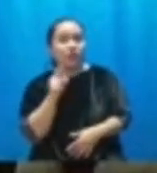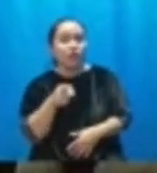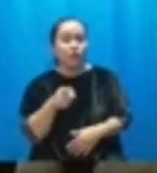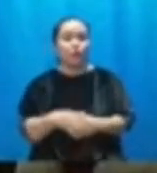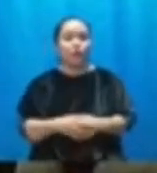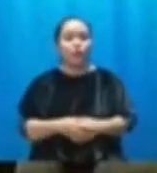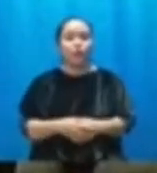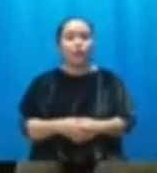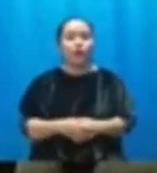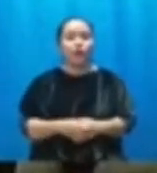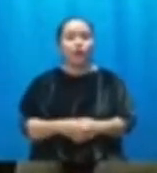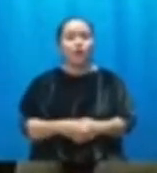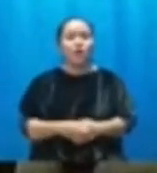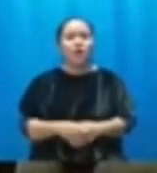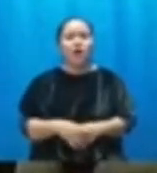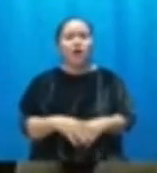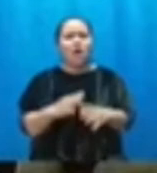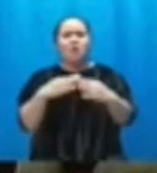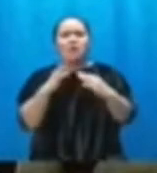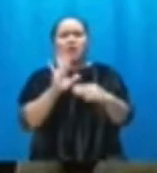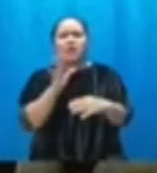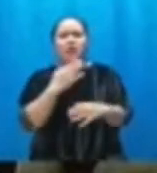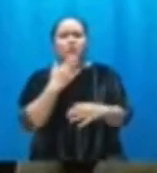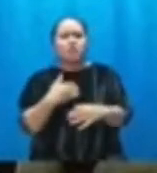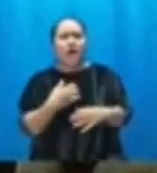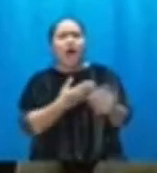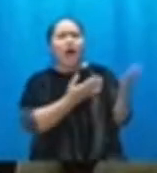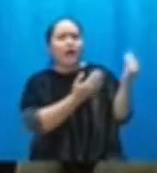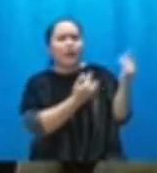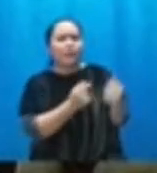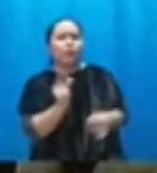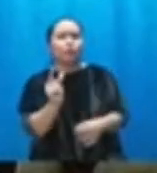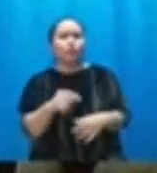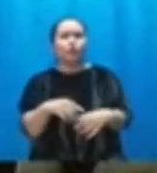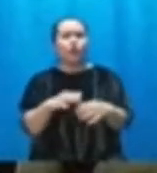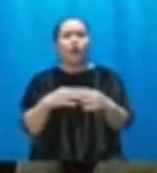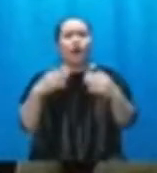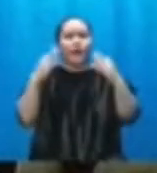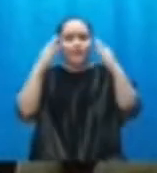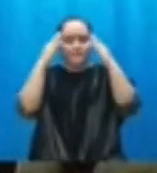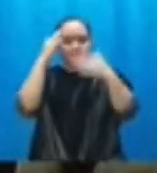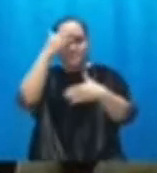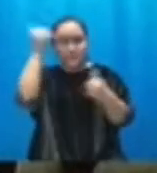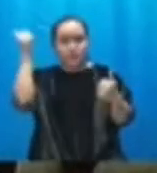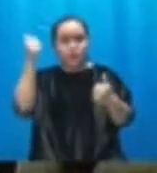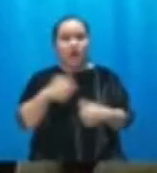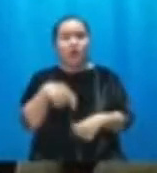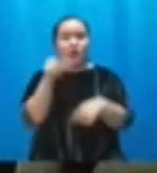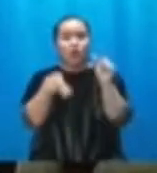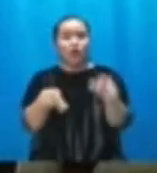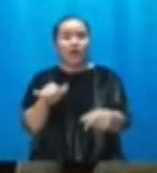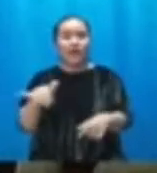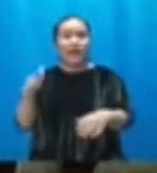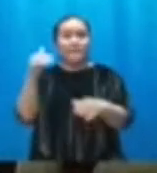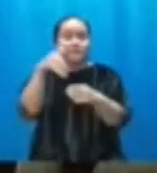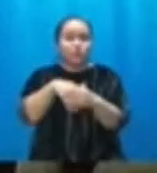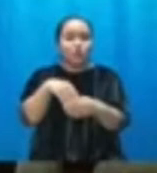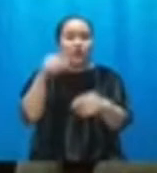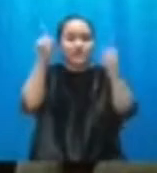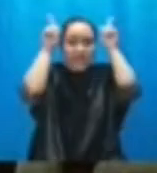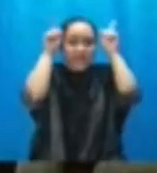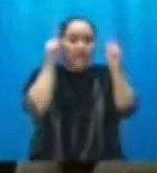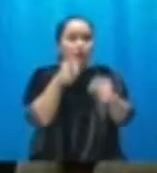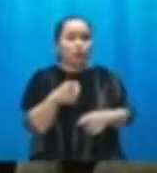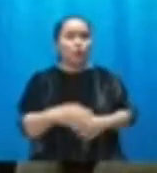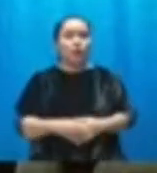itu nyaris putus asa Hai Kemudian pada saat itu datanglah bersembunyi kesembilan